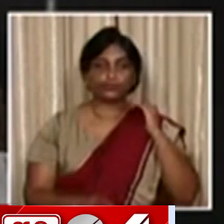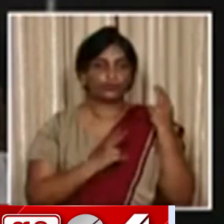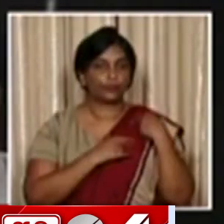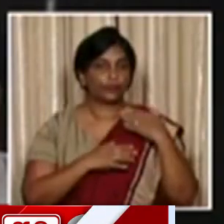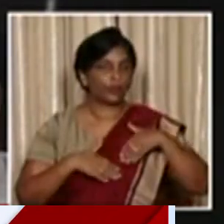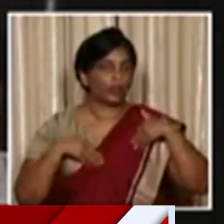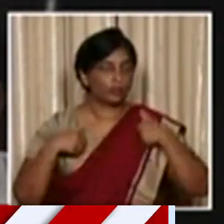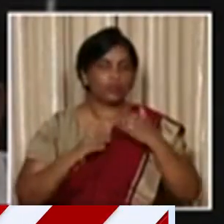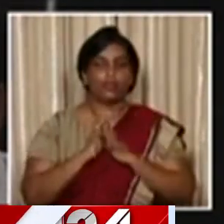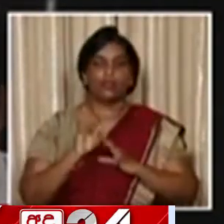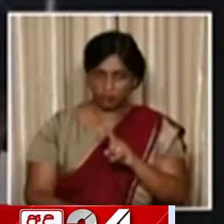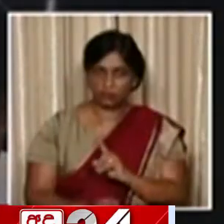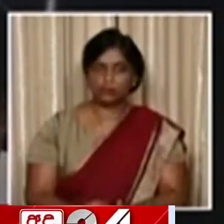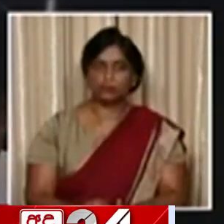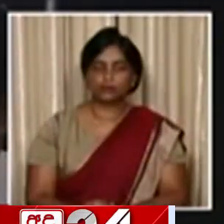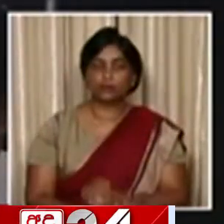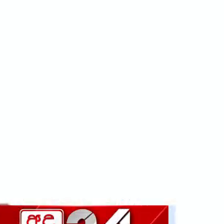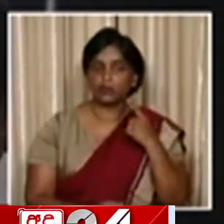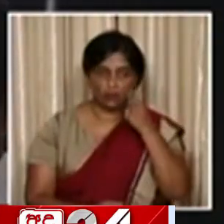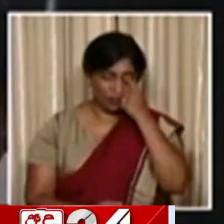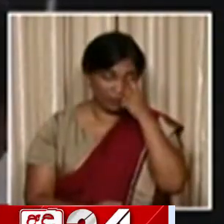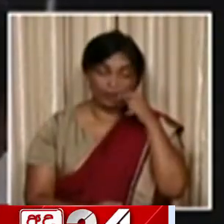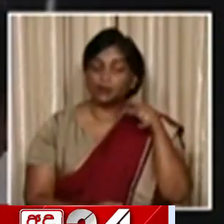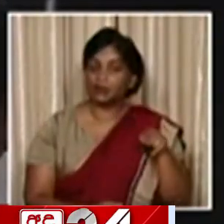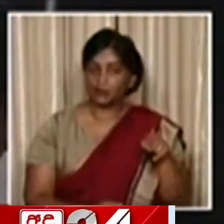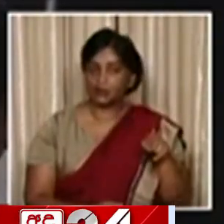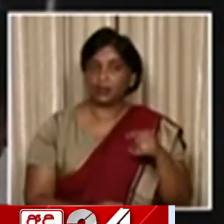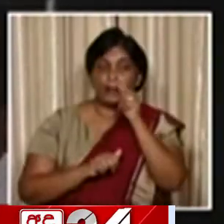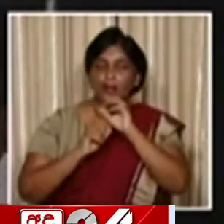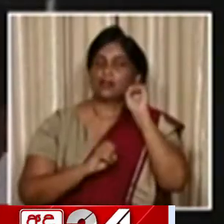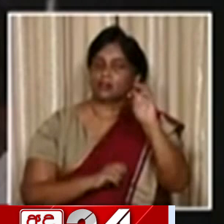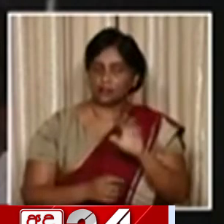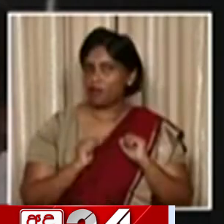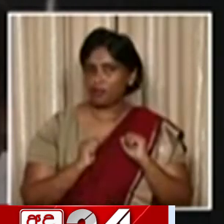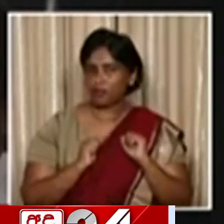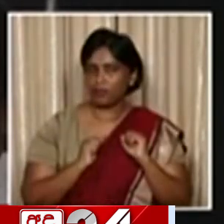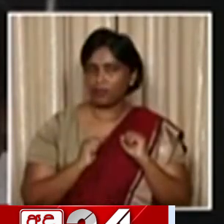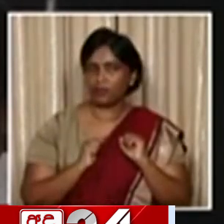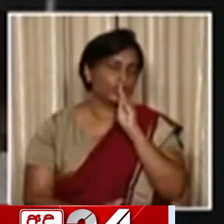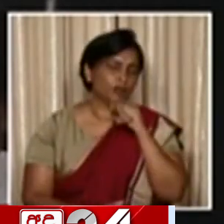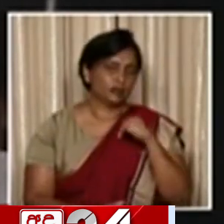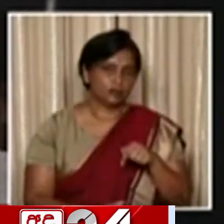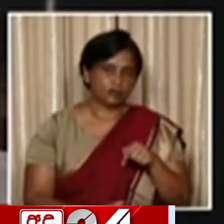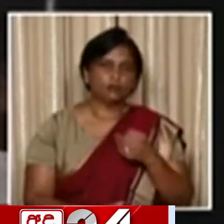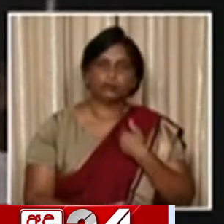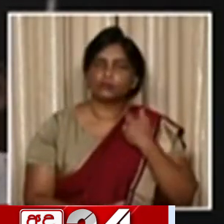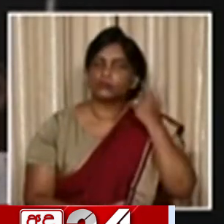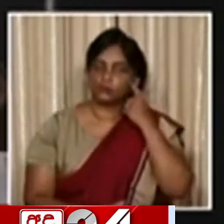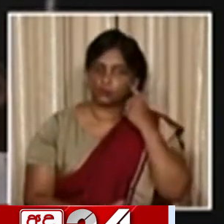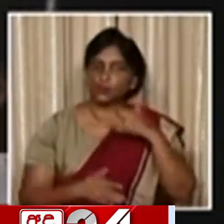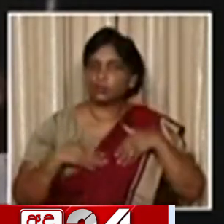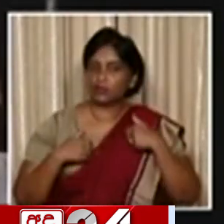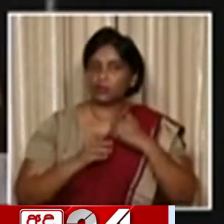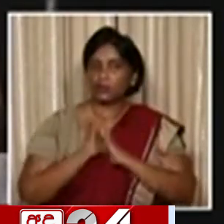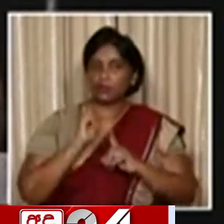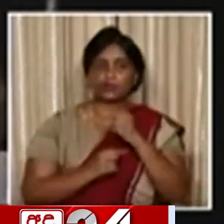සෞඛ්‍ය අමාත්‍යතුමාගෙන් ඉල්ලීමක් කරනවා අපි මුලින්ම මේ ලෙඩේට බෙහෙත දෙමු කොහොමද ඒක දෙන්නේ දැන් සාමාන්‍යයෙන් අපි දන්නවා මේ සෞඛ්‍ය